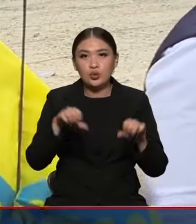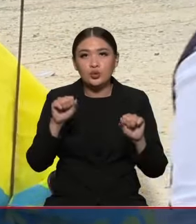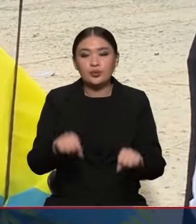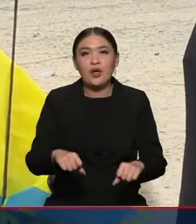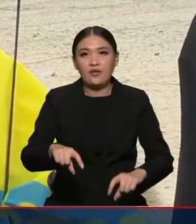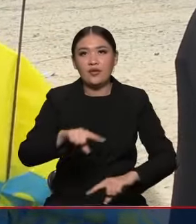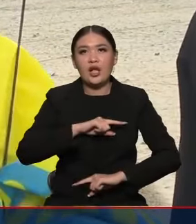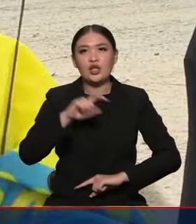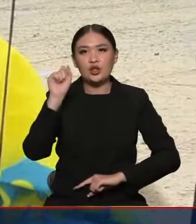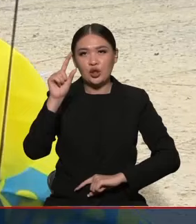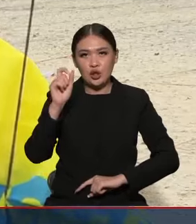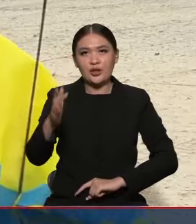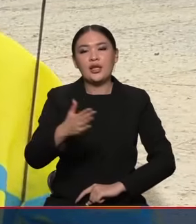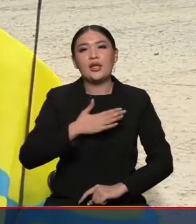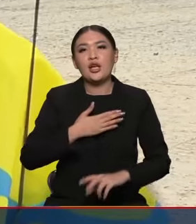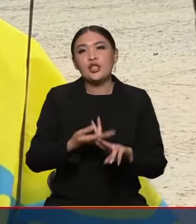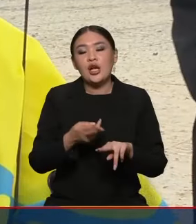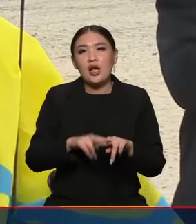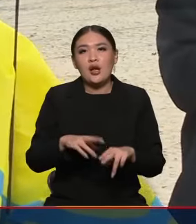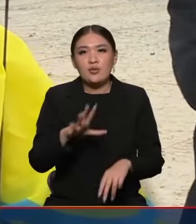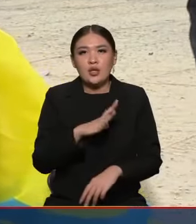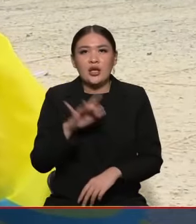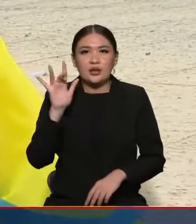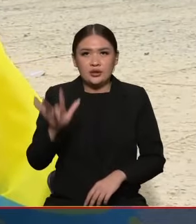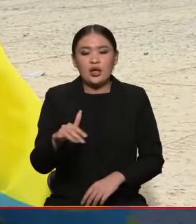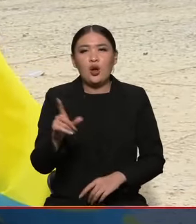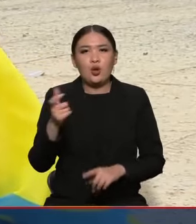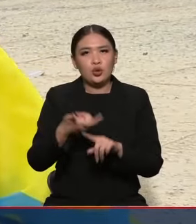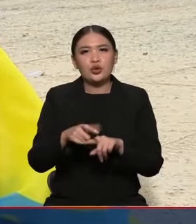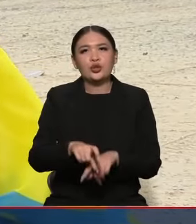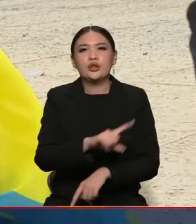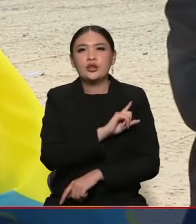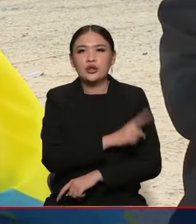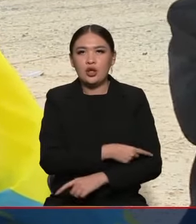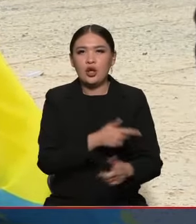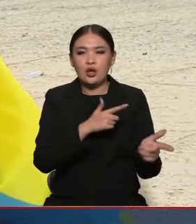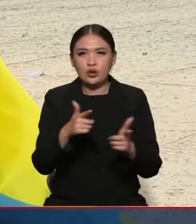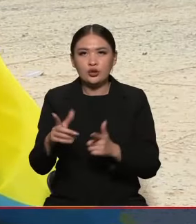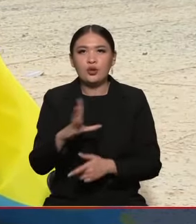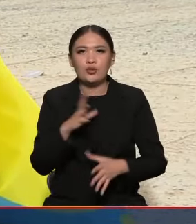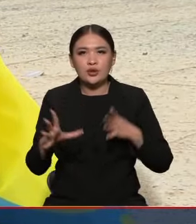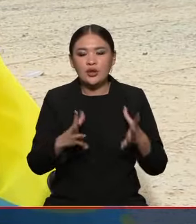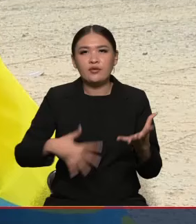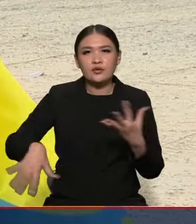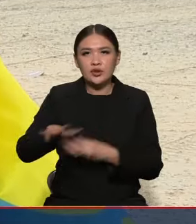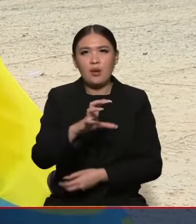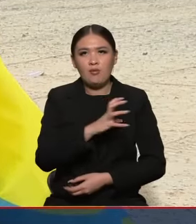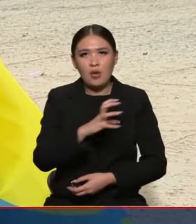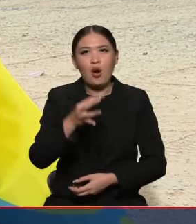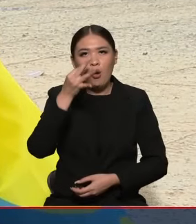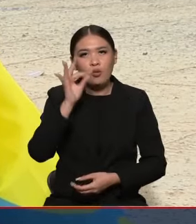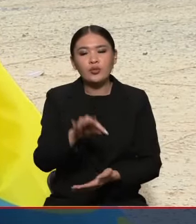финале. Золото наше. Мы старались давить соперников, хотя они были очень хорошо подготовлены. Видно, что все они имеют богатый